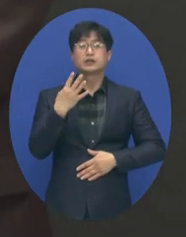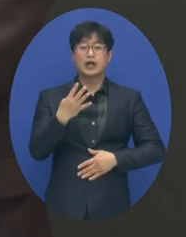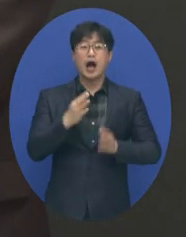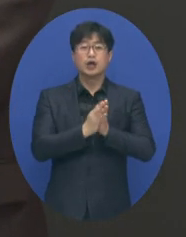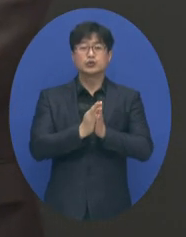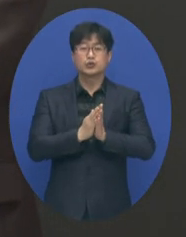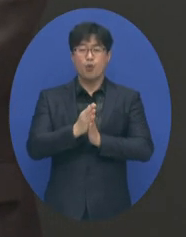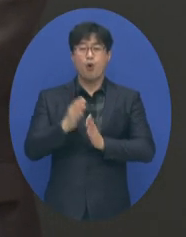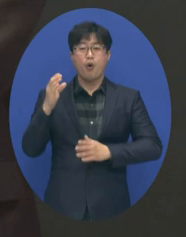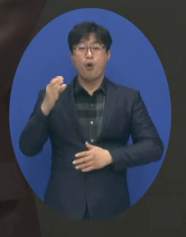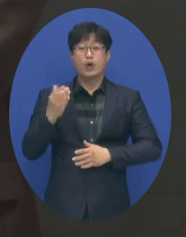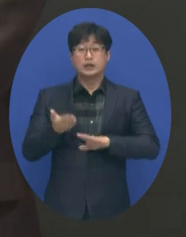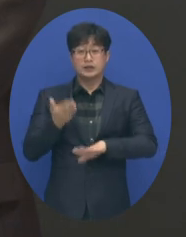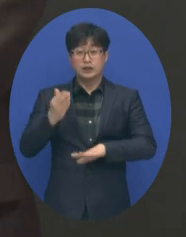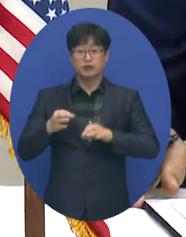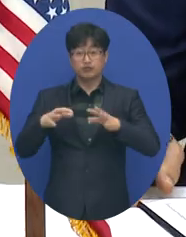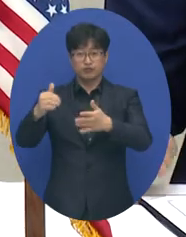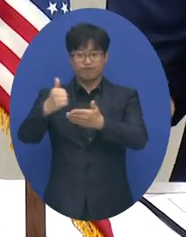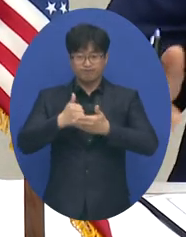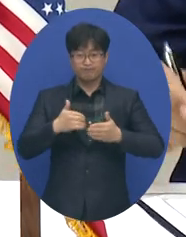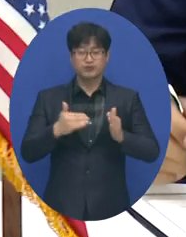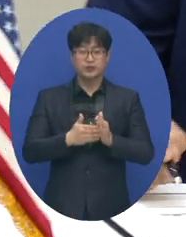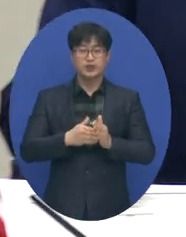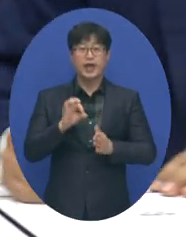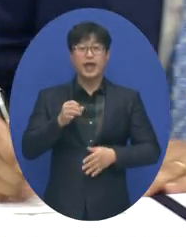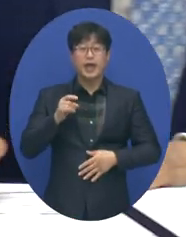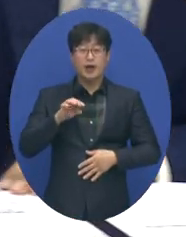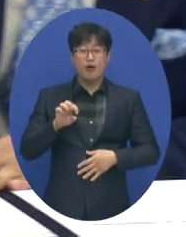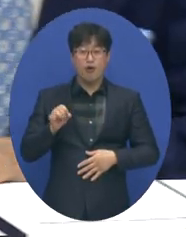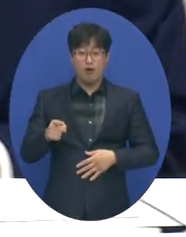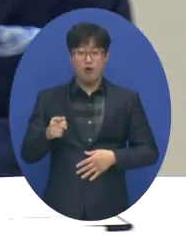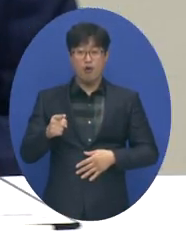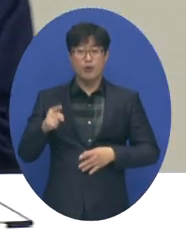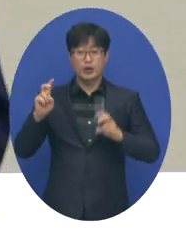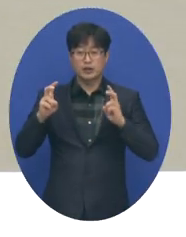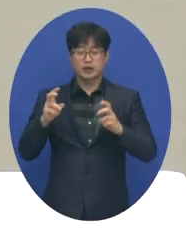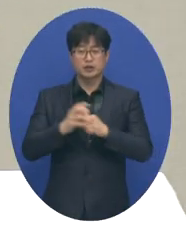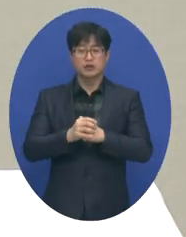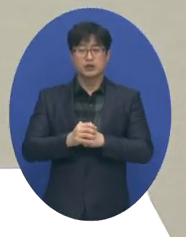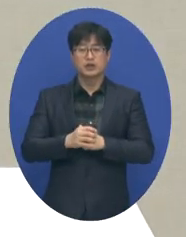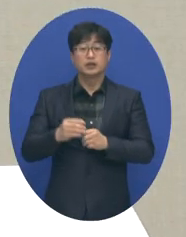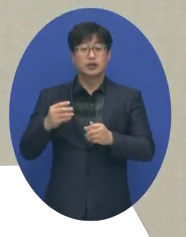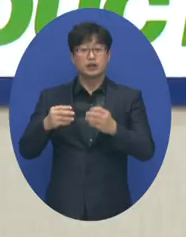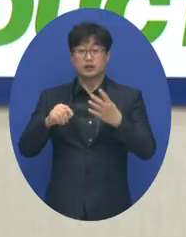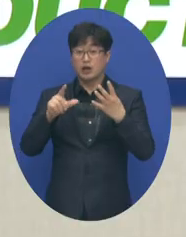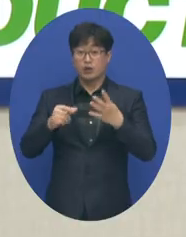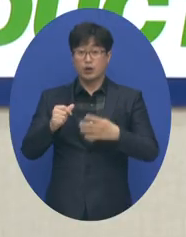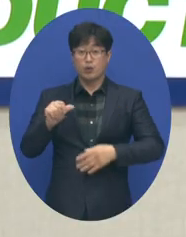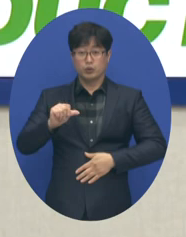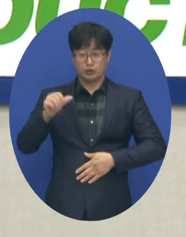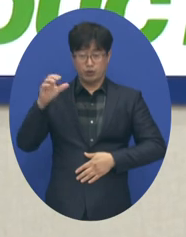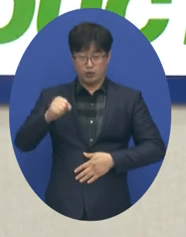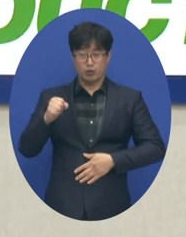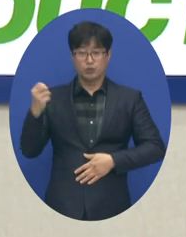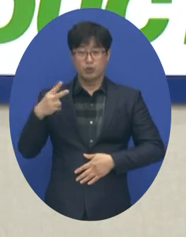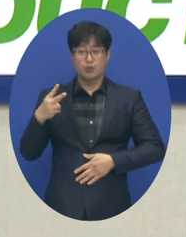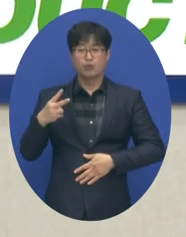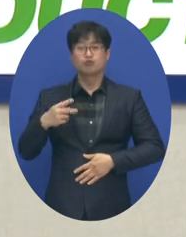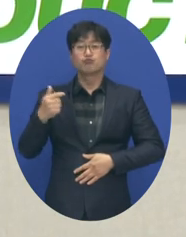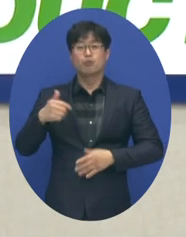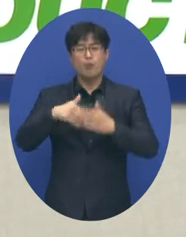넘는 투자 유치에 성공했습니다. 특히 에어프로덕츠는 지난 4월 5천억 원에 이어 20일 협약을 통해